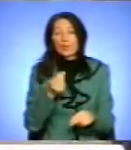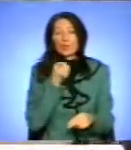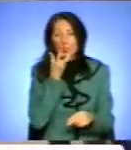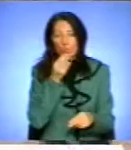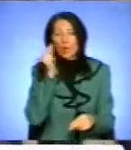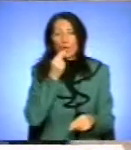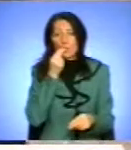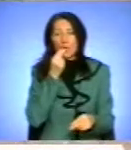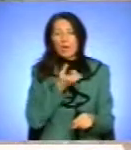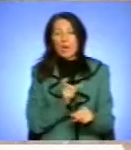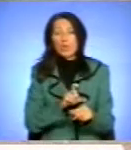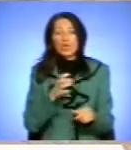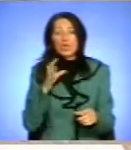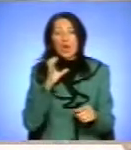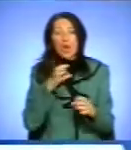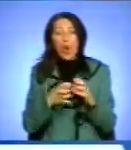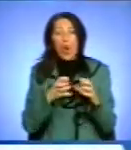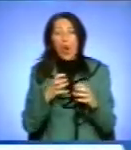більше свіжих овочів і фруктів.